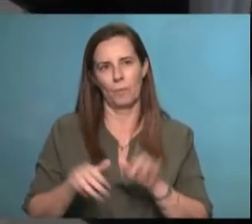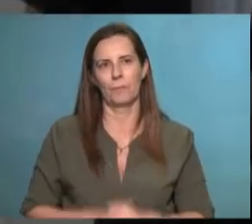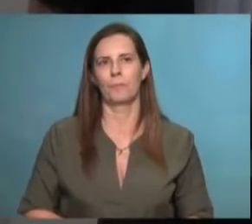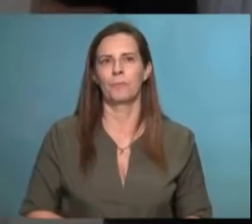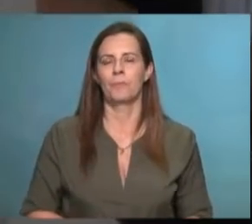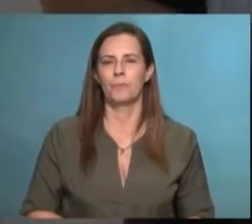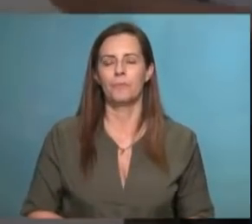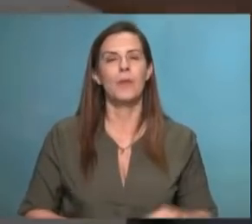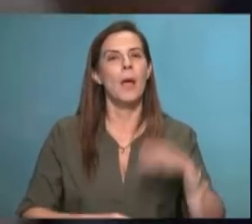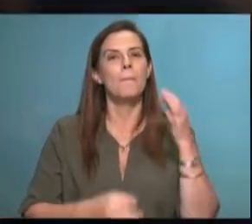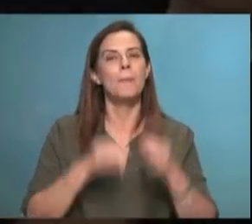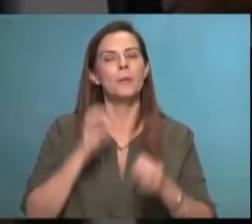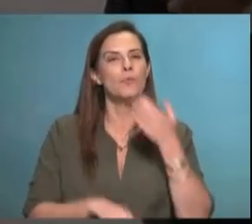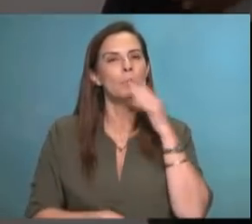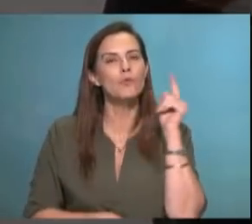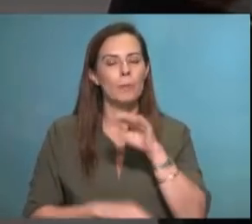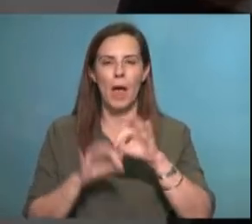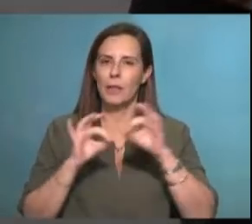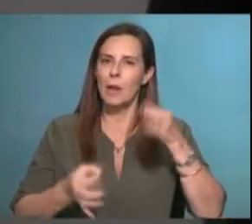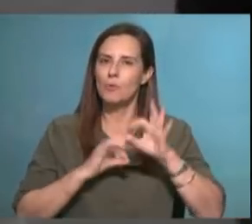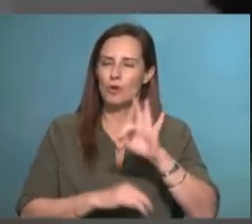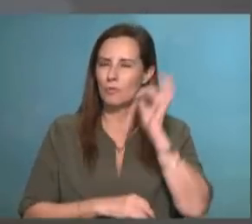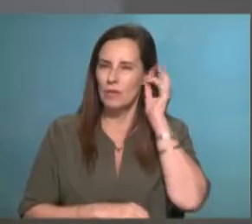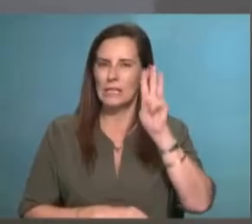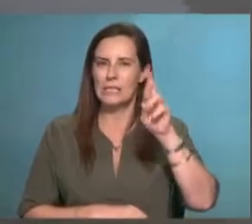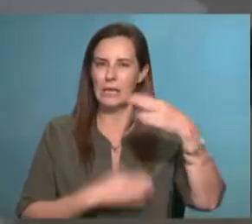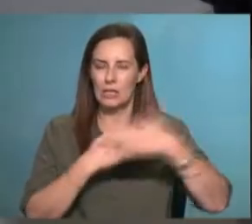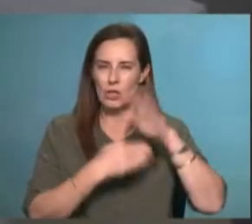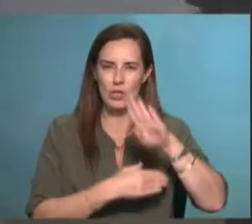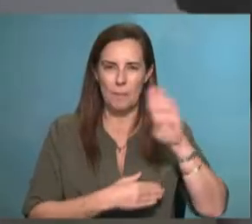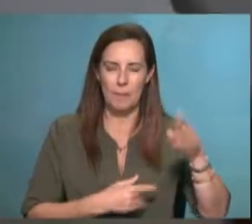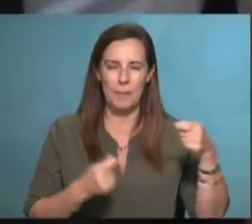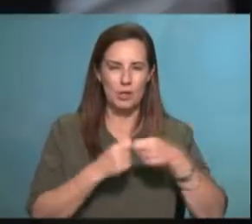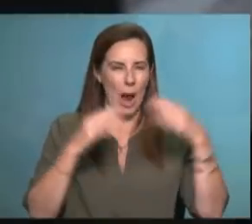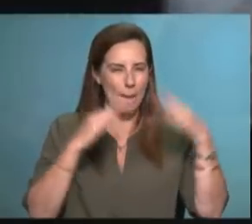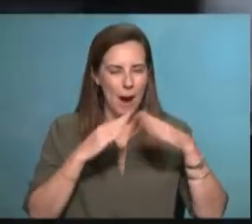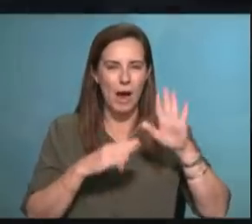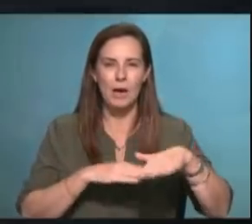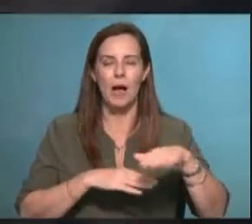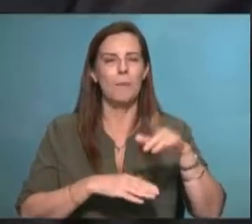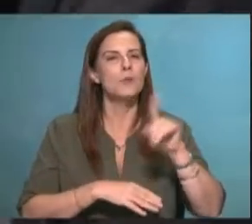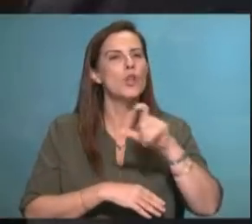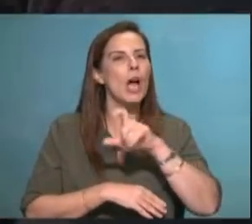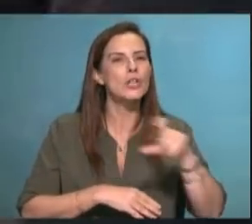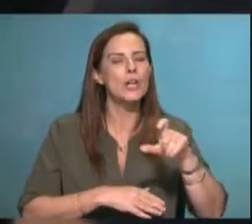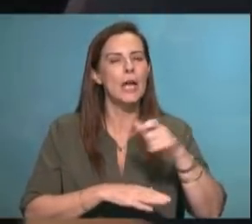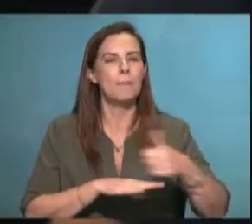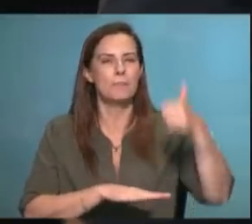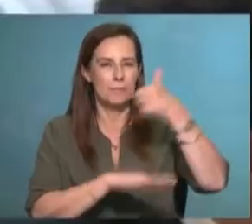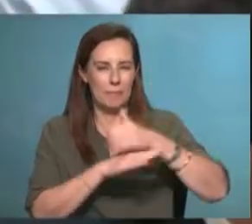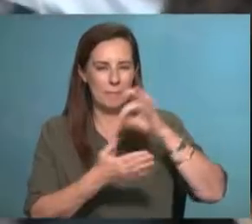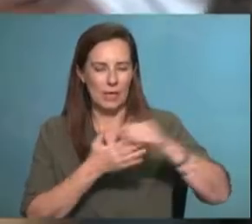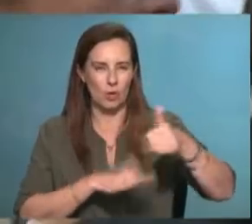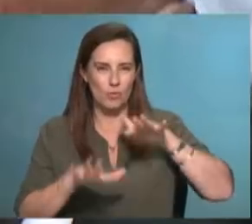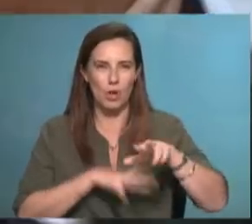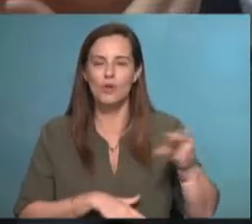בבית משפט השלום בירושלים נפתח היום משפטה של שרה נתניהו בתיק המעונות, עם המואשם גם עזרא סיידוף שהיה סמנכ"ל מבצעים במשרד ראש הממשלה, האישום